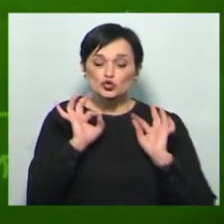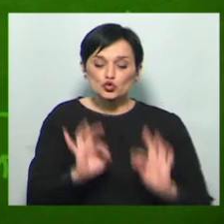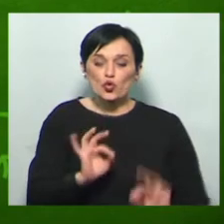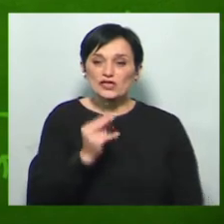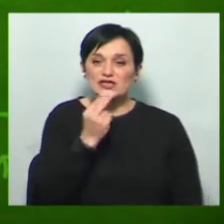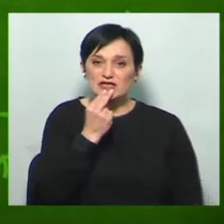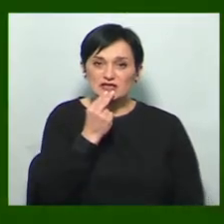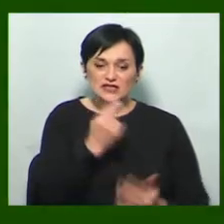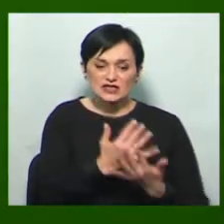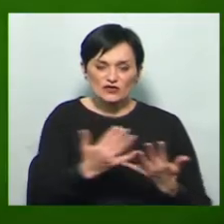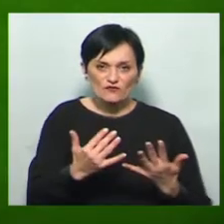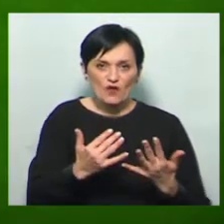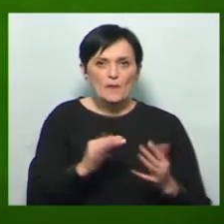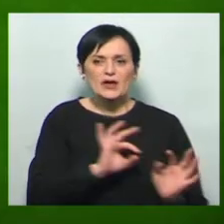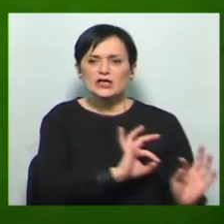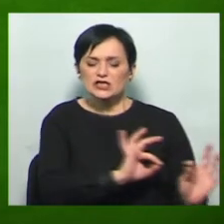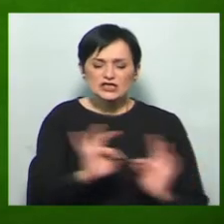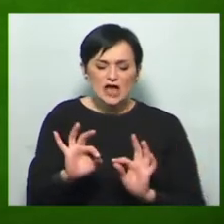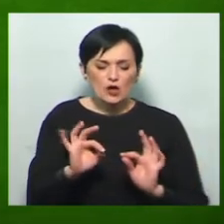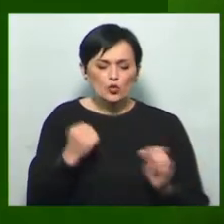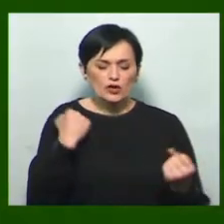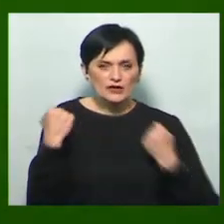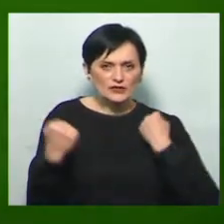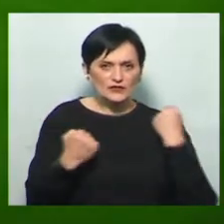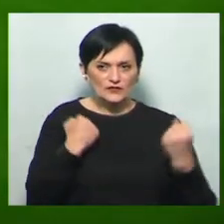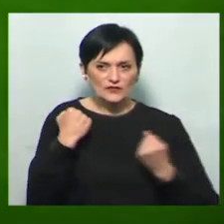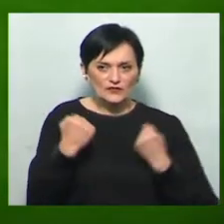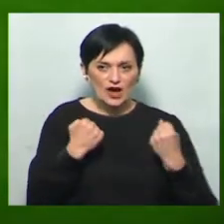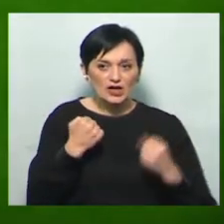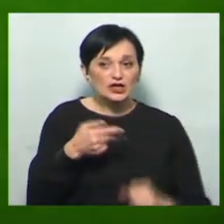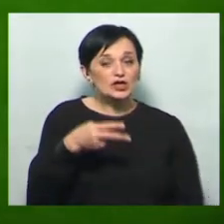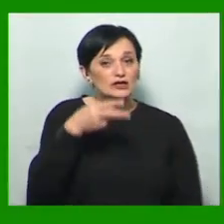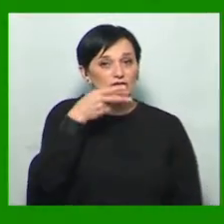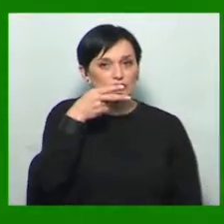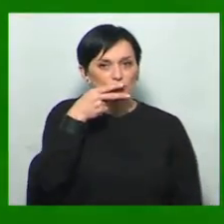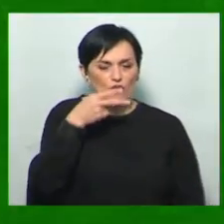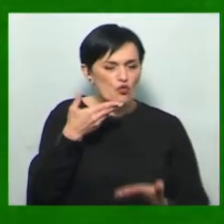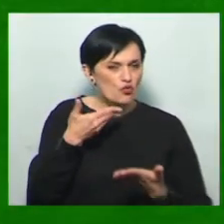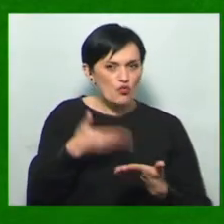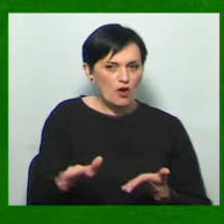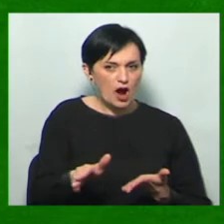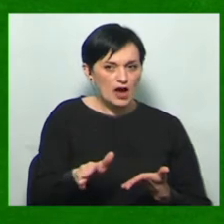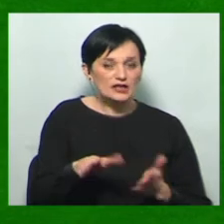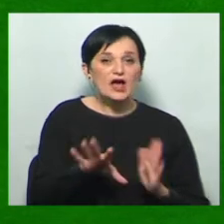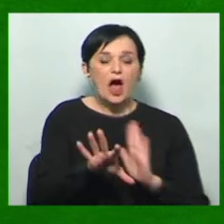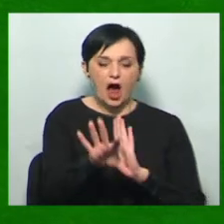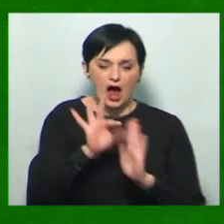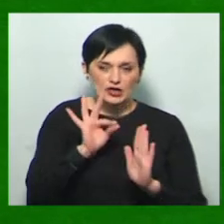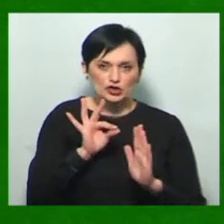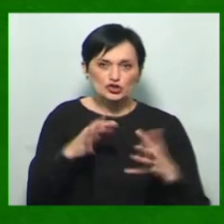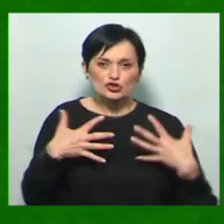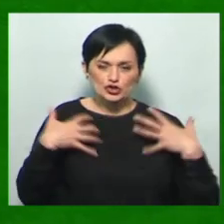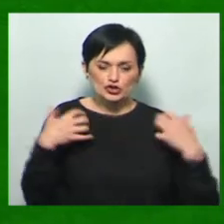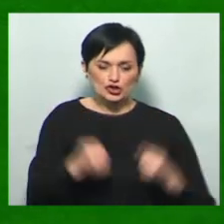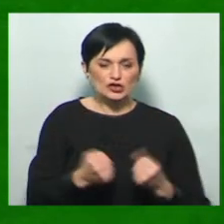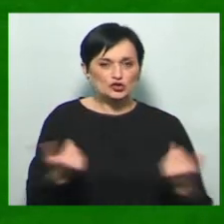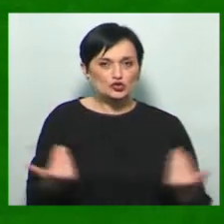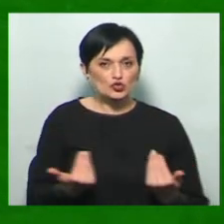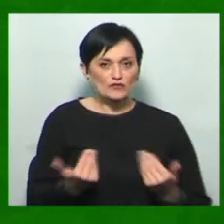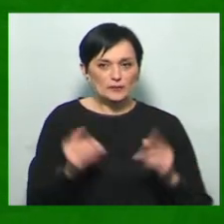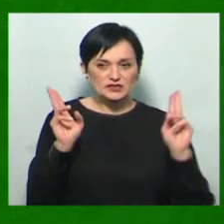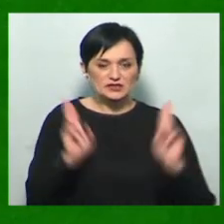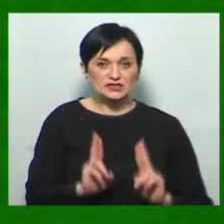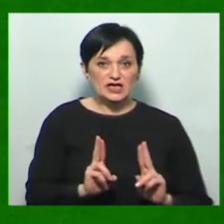კვებით, რეგულარული ფიზიკური აქტივობით, თამბაქოზე უარის თქმით. აირჩიე ჯანსაღი ცხოვრების